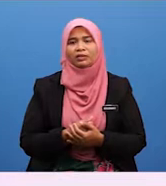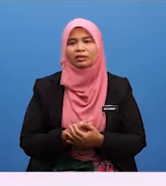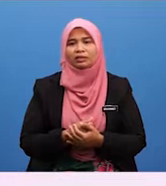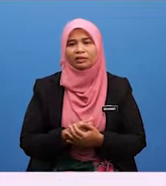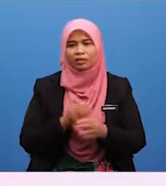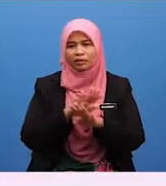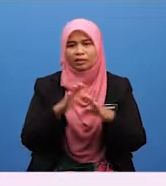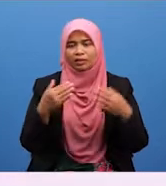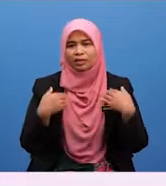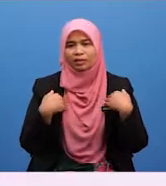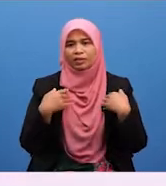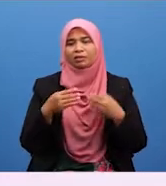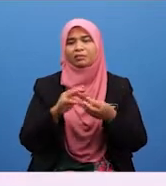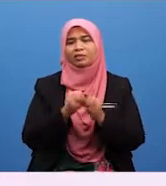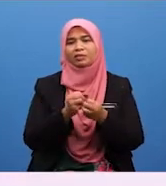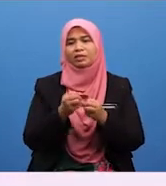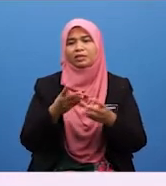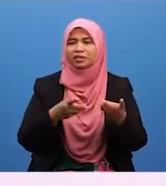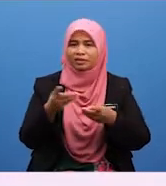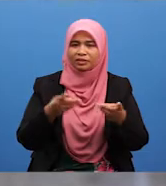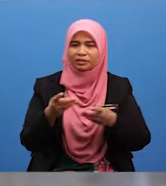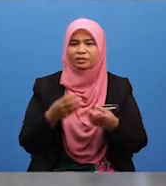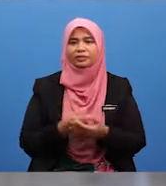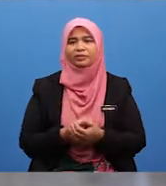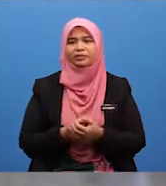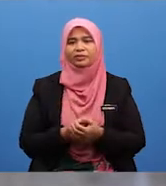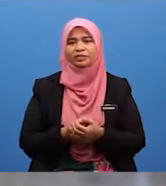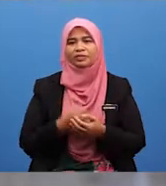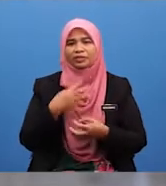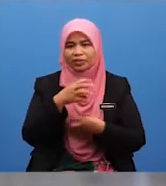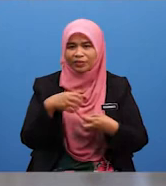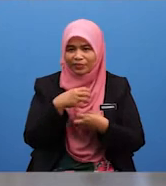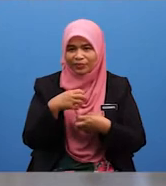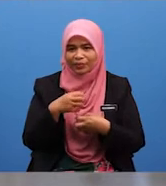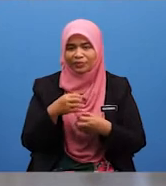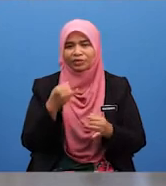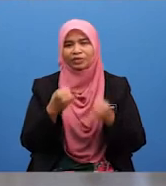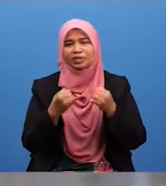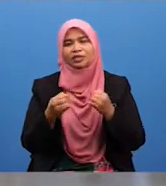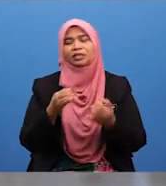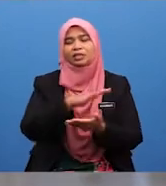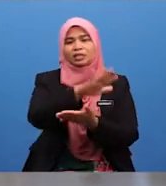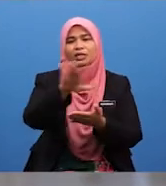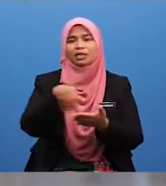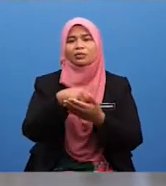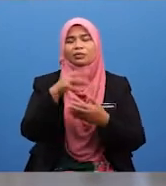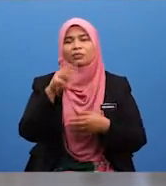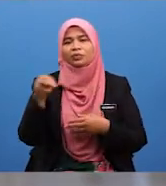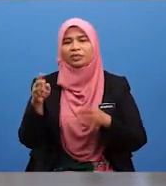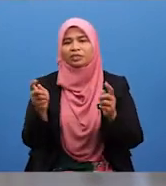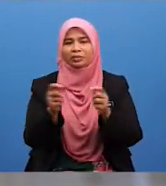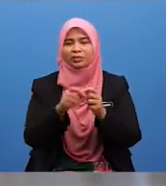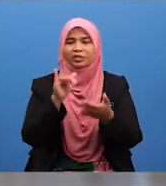vandalism, tiada kes disiplin. Wah, seronoknya jika semua murid seperti